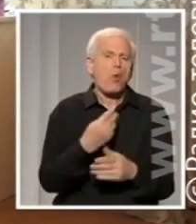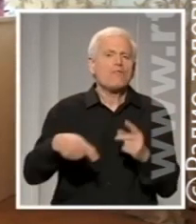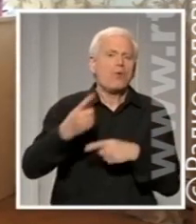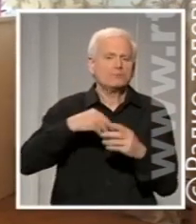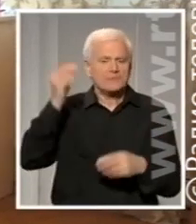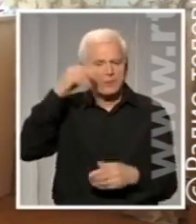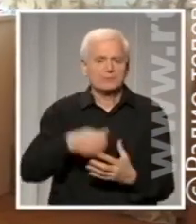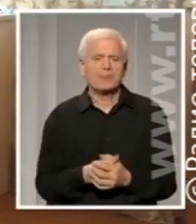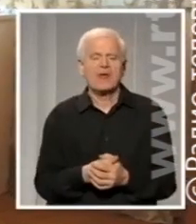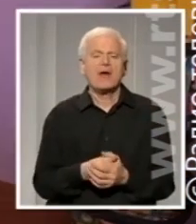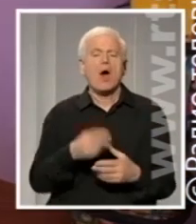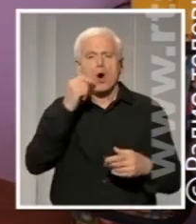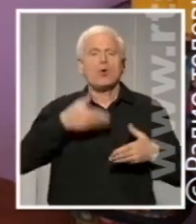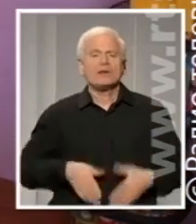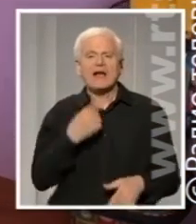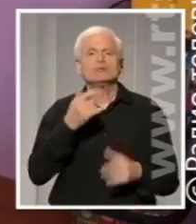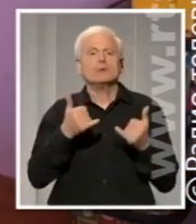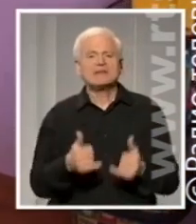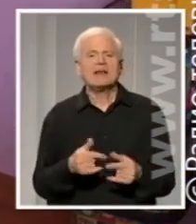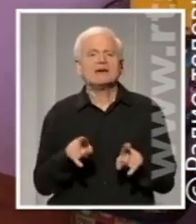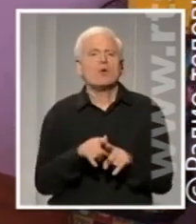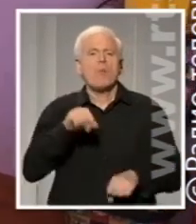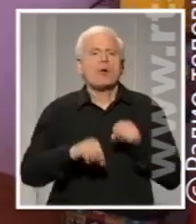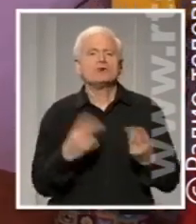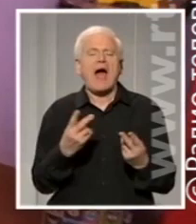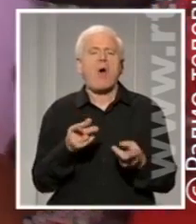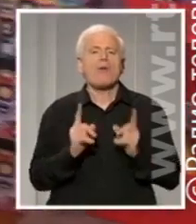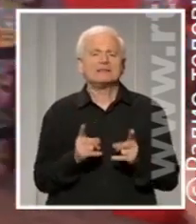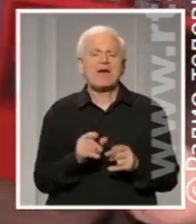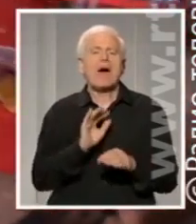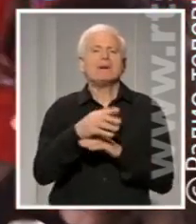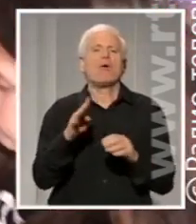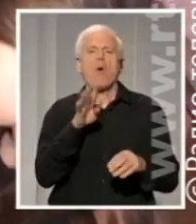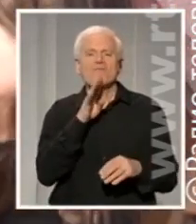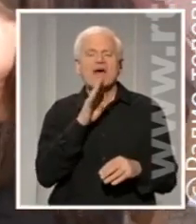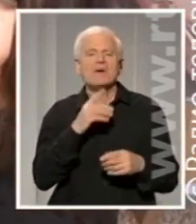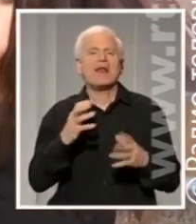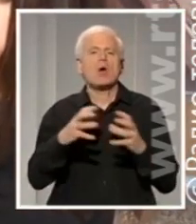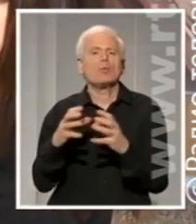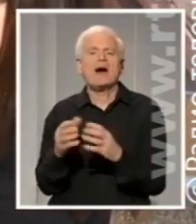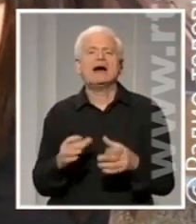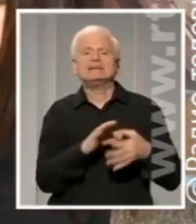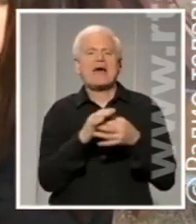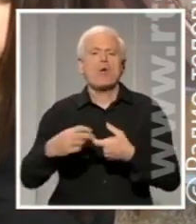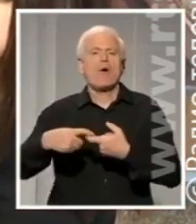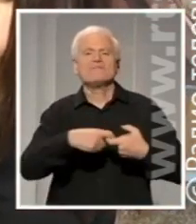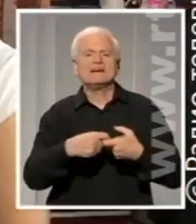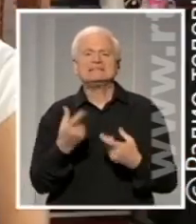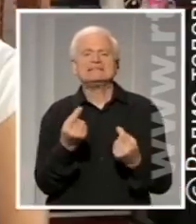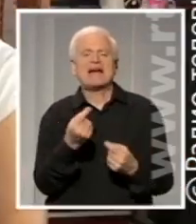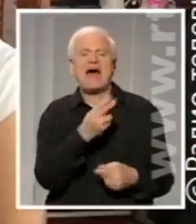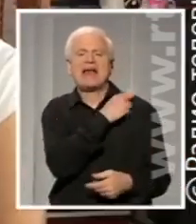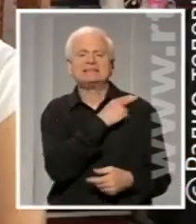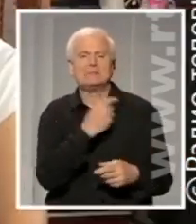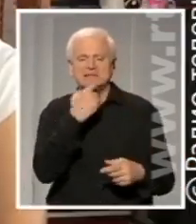pratili roditelji, koji sada kažu imaju i ulogu nastavnika. Ipak, preko Viber grupa, na stalnoj su vezi sa učiteljima i razrednim starešinama.